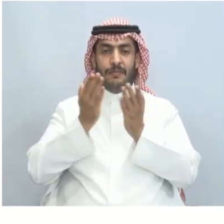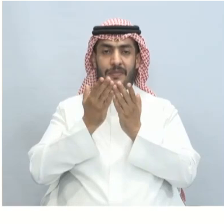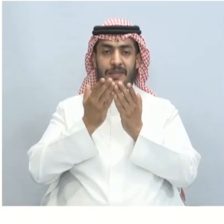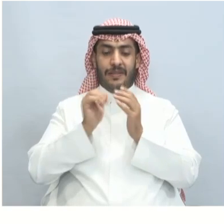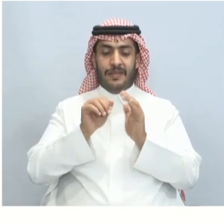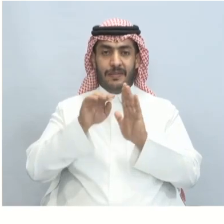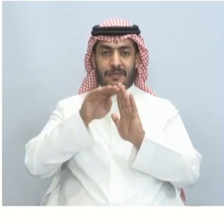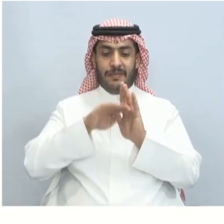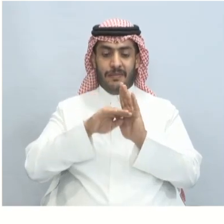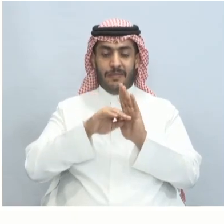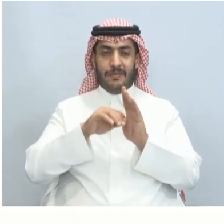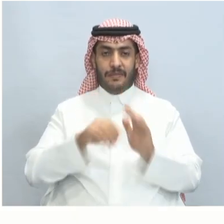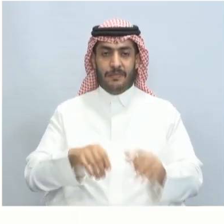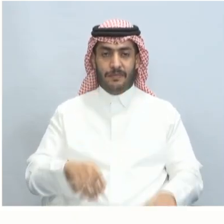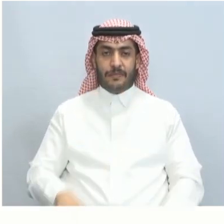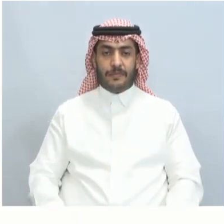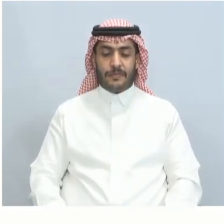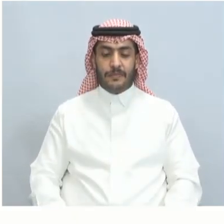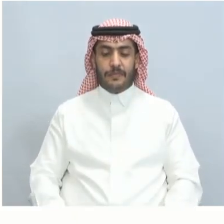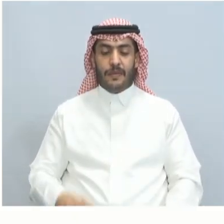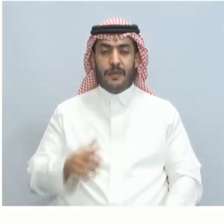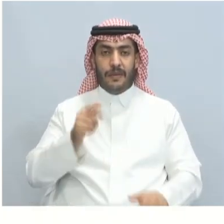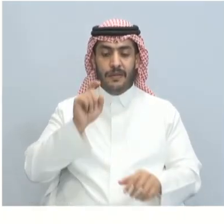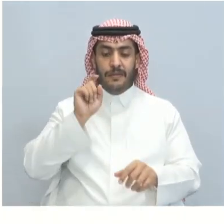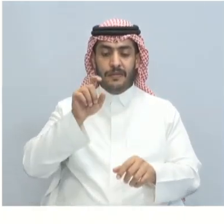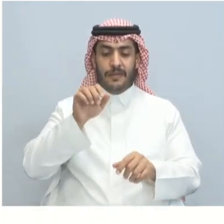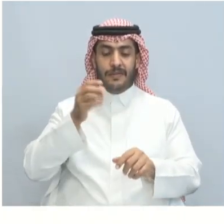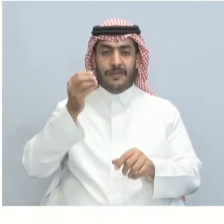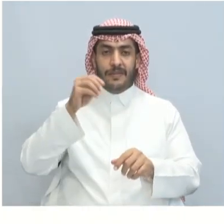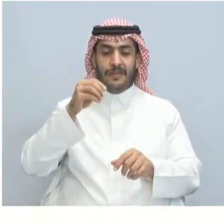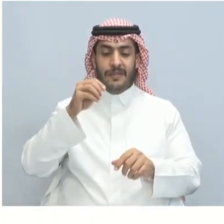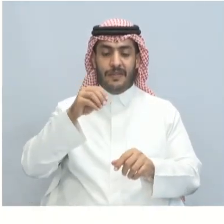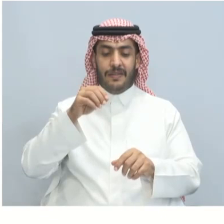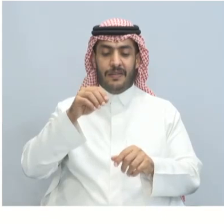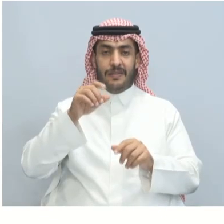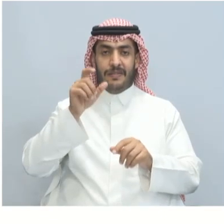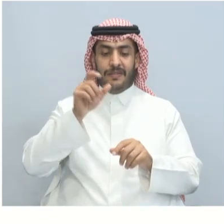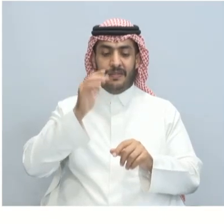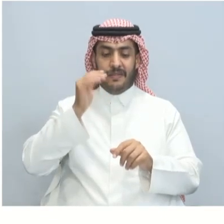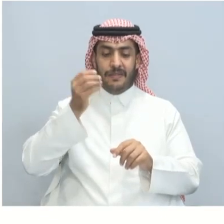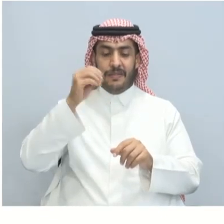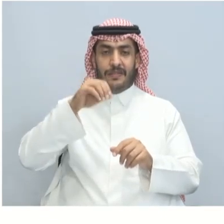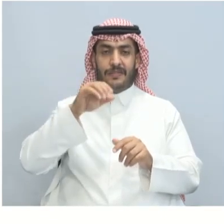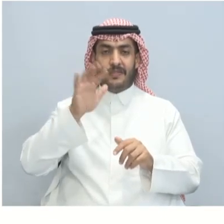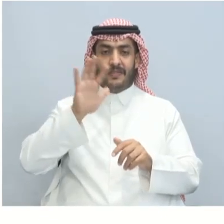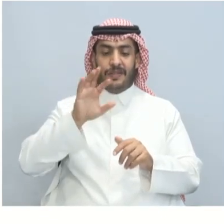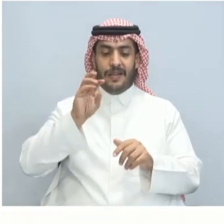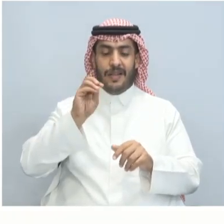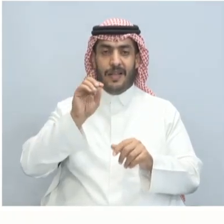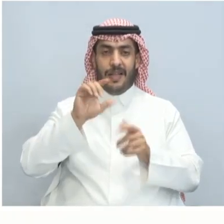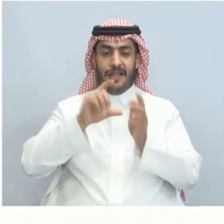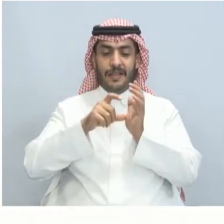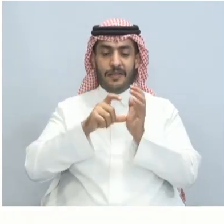منصه مدرستي نقوم بالضغط على ادراج من الشريط العلوي لادراج شكل